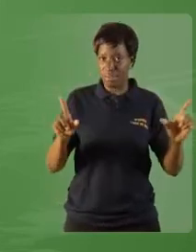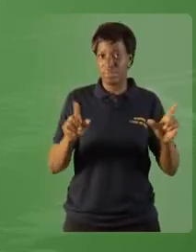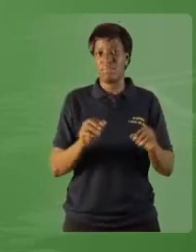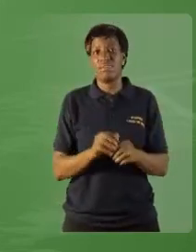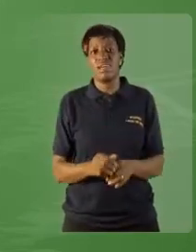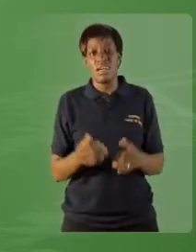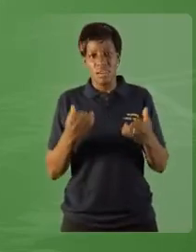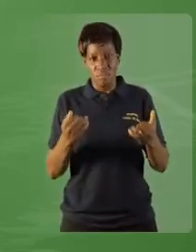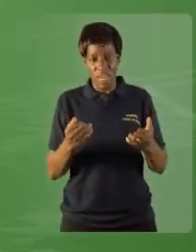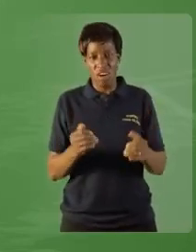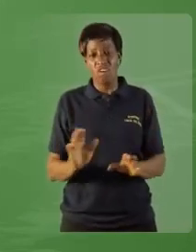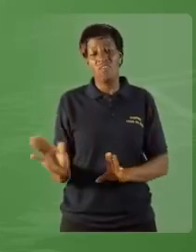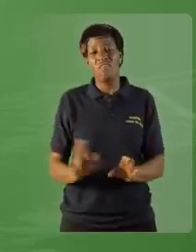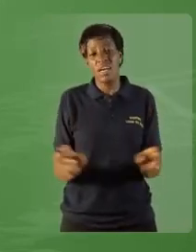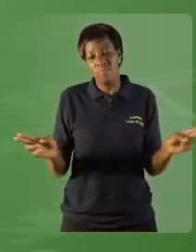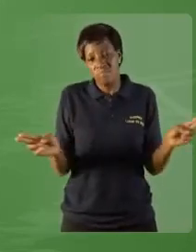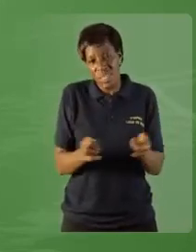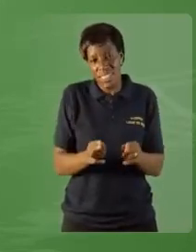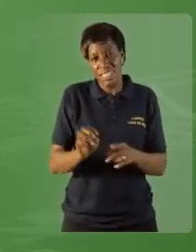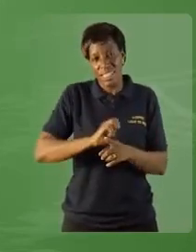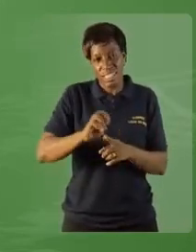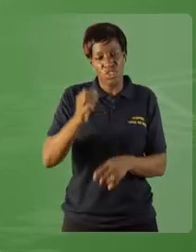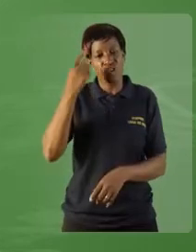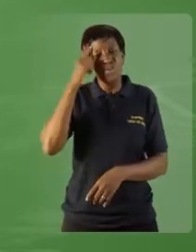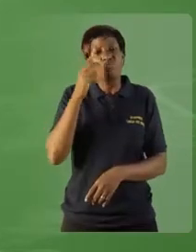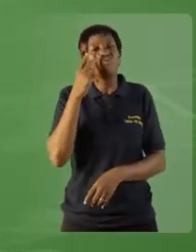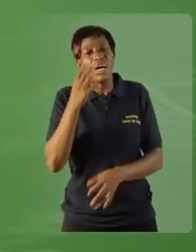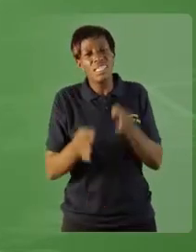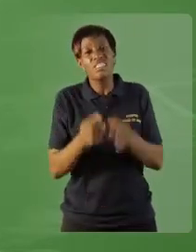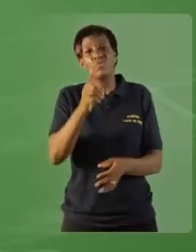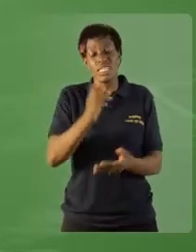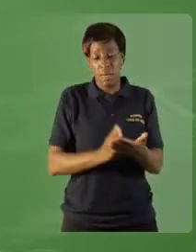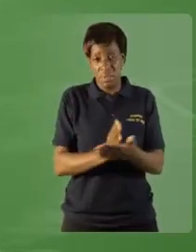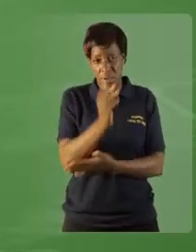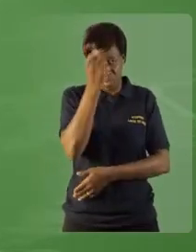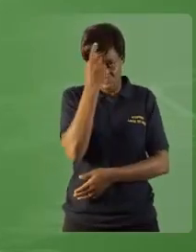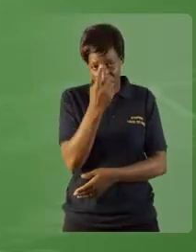Passons à la phase de l'évaluation pour vérifier tes acquis.